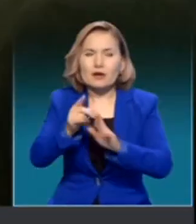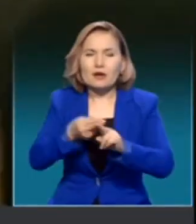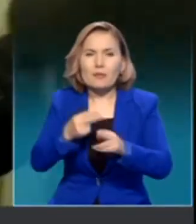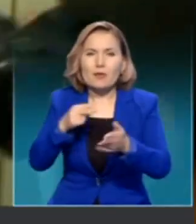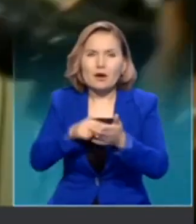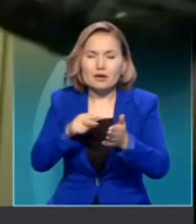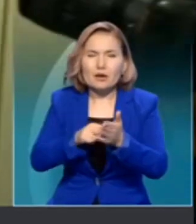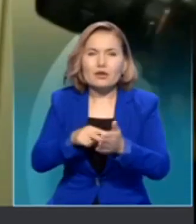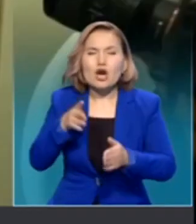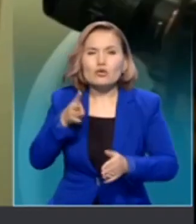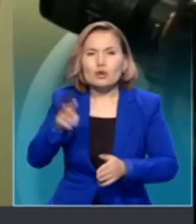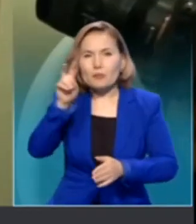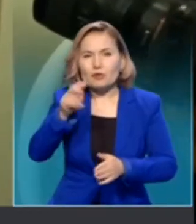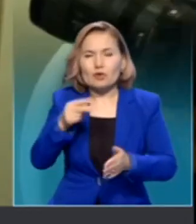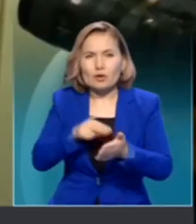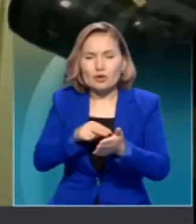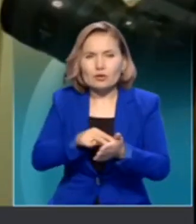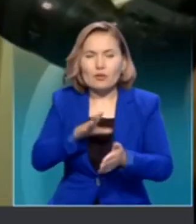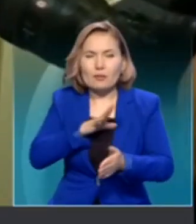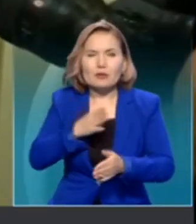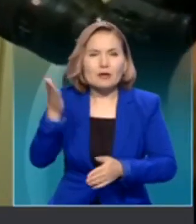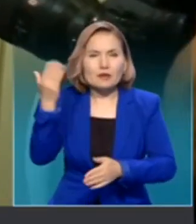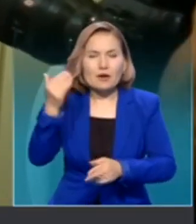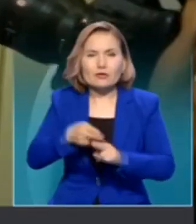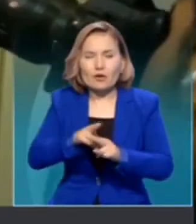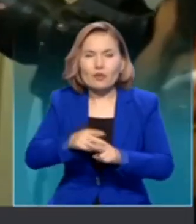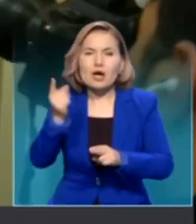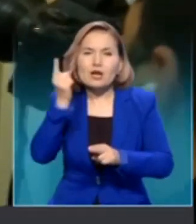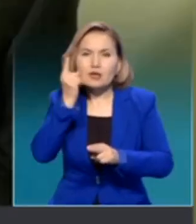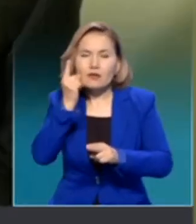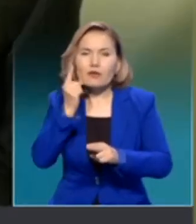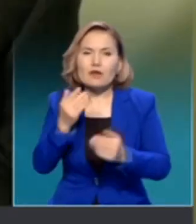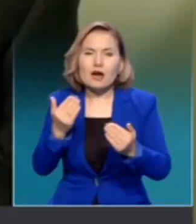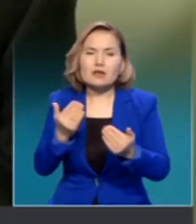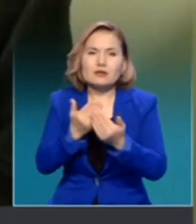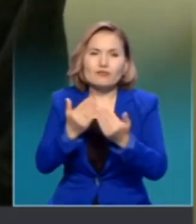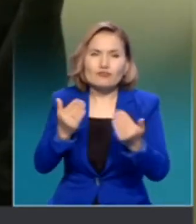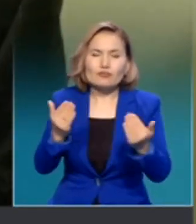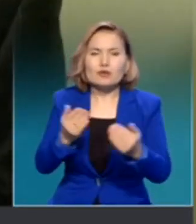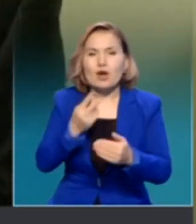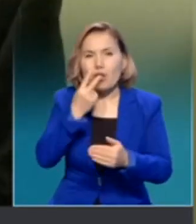бағасы $4000. Бұл аппаратты қазір ұялы телефондар мұражайынан көруге болады.